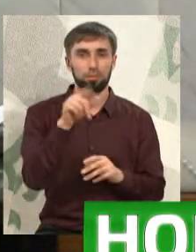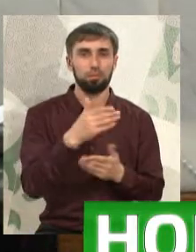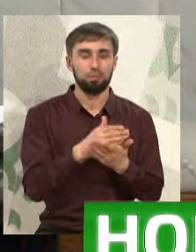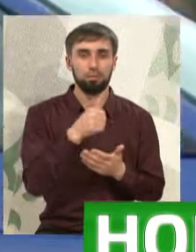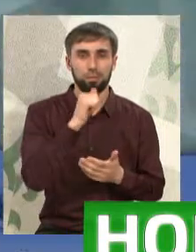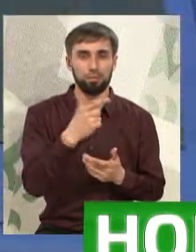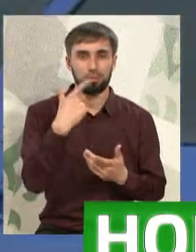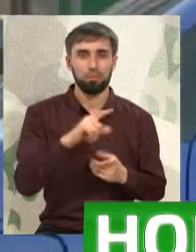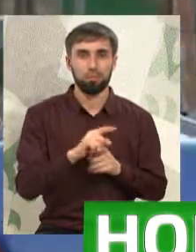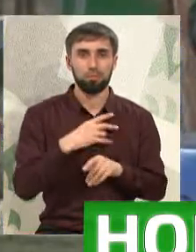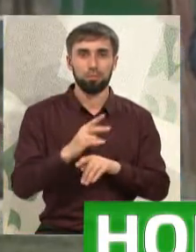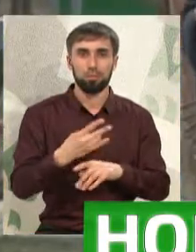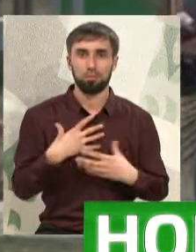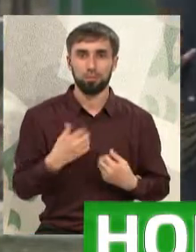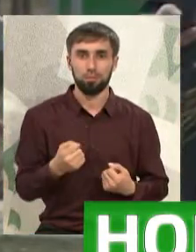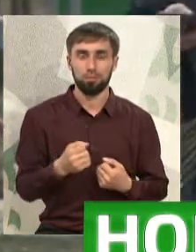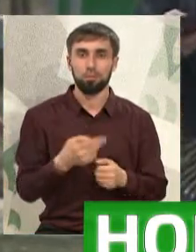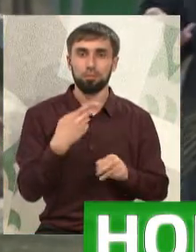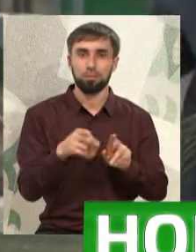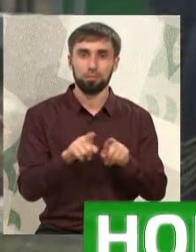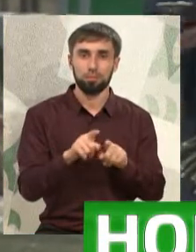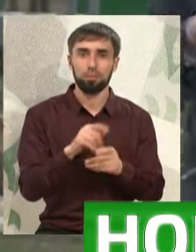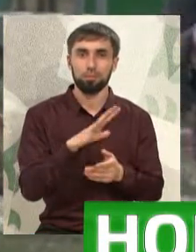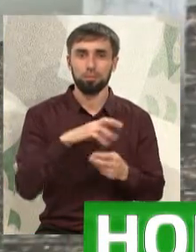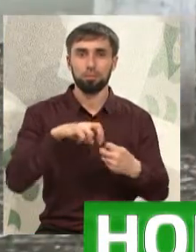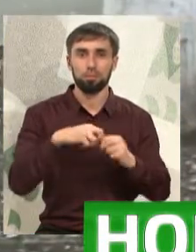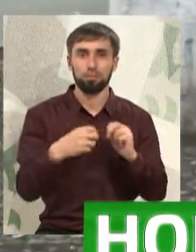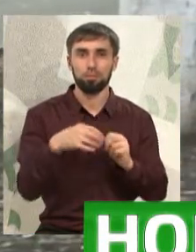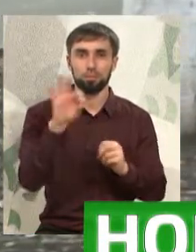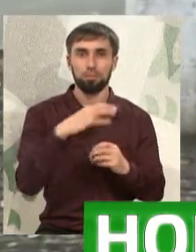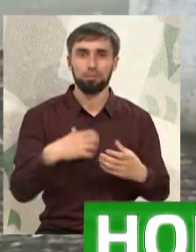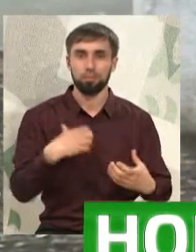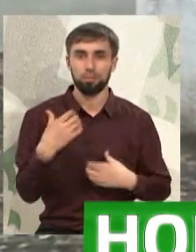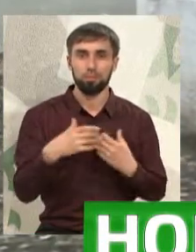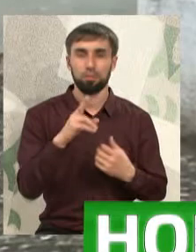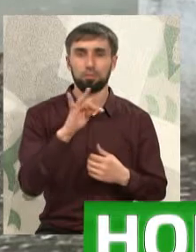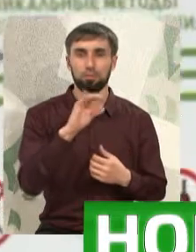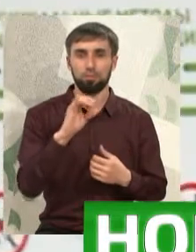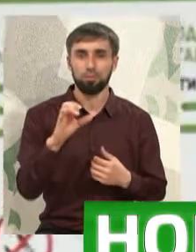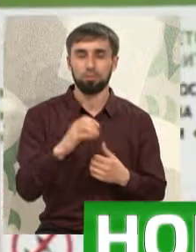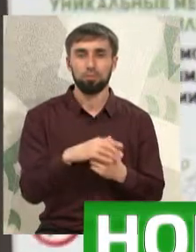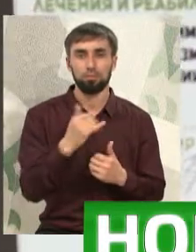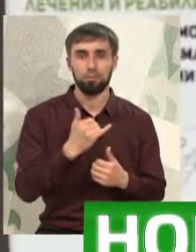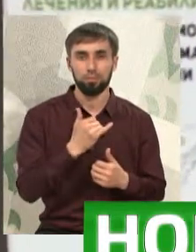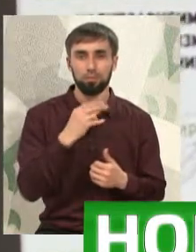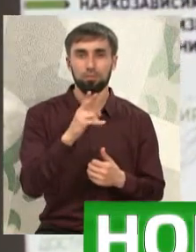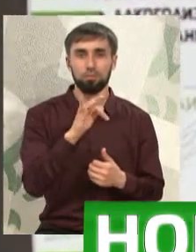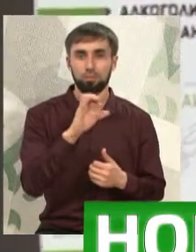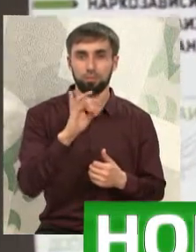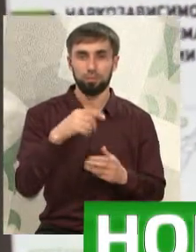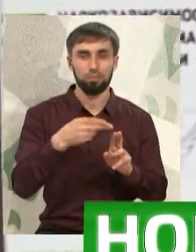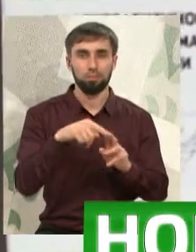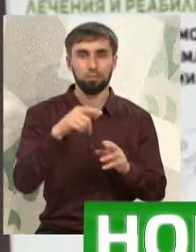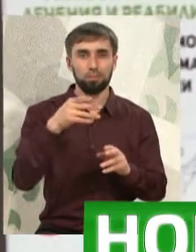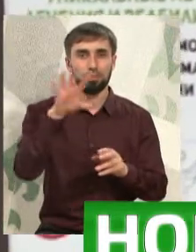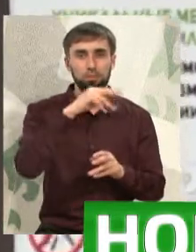ущерб собственному здоровью. Также на встрече затрагивается проблема паники вокруг коронавируса. Отмечают, вирус новый, неизученный, что